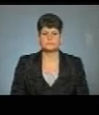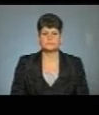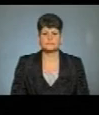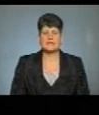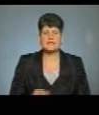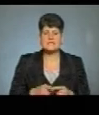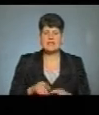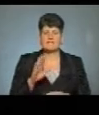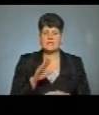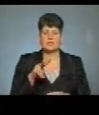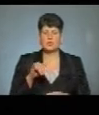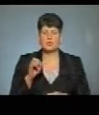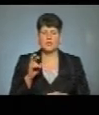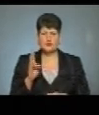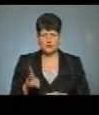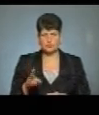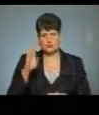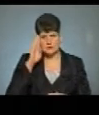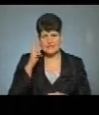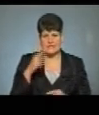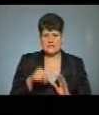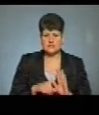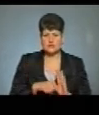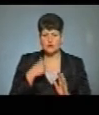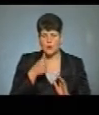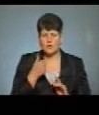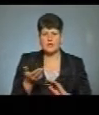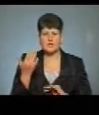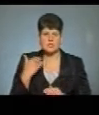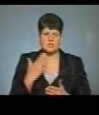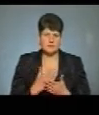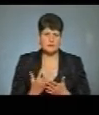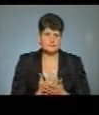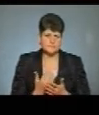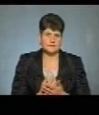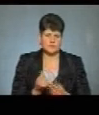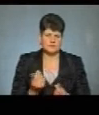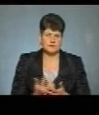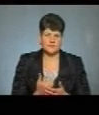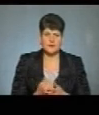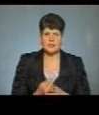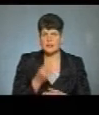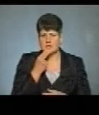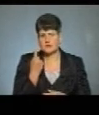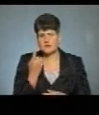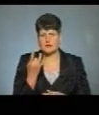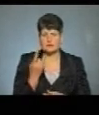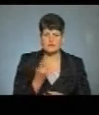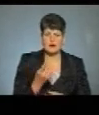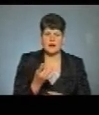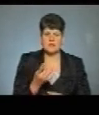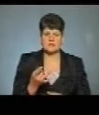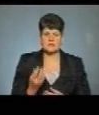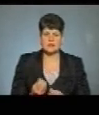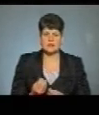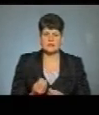Це Василь Лук'янчук, чоловікові 36 років. Каже, до карантину мав підробіток, зараз безробітний. Їсть один-два рази на день. Важко, коли